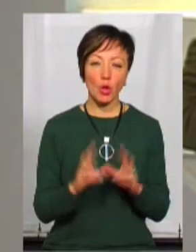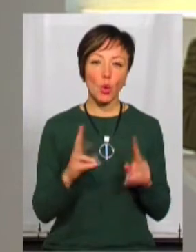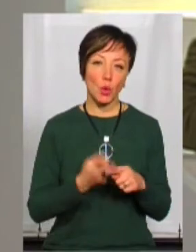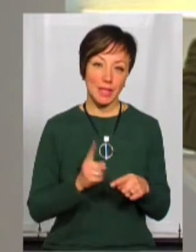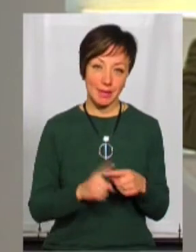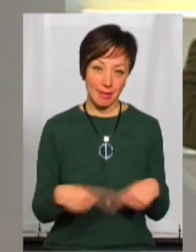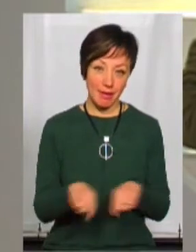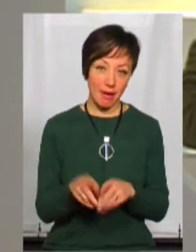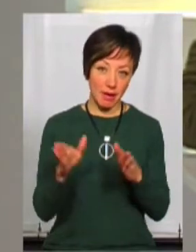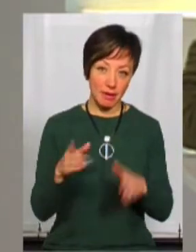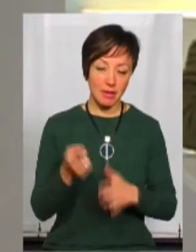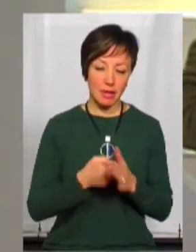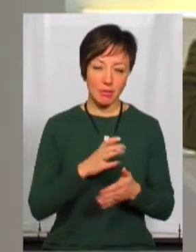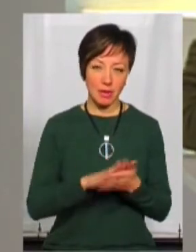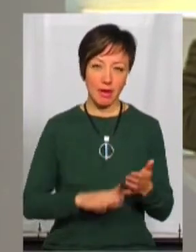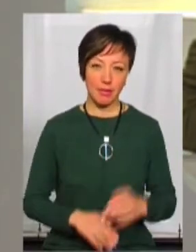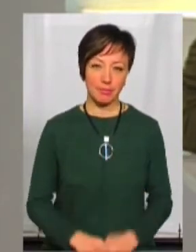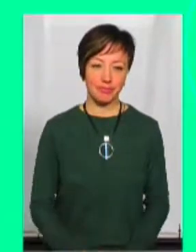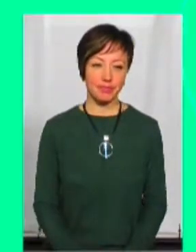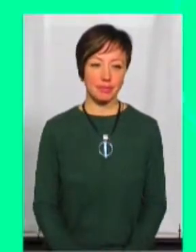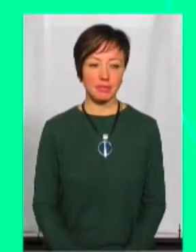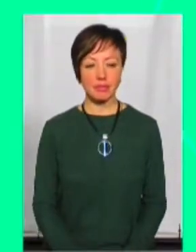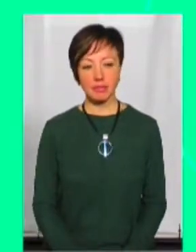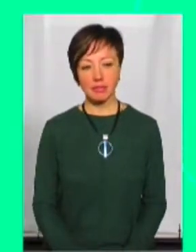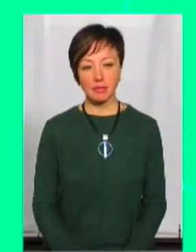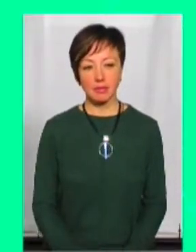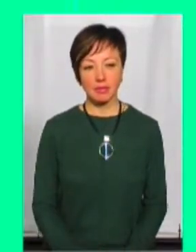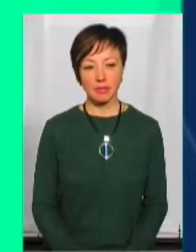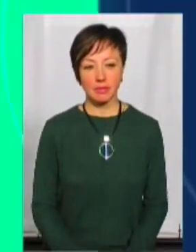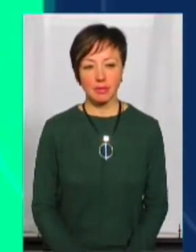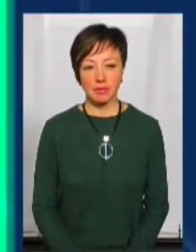такий, дізнаємось з наступного відео.